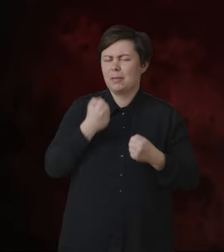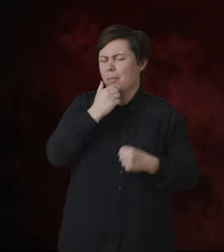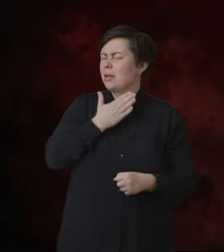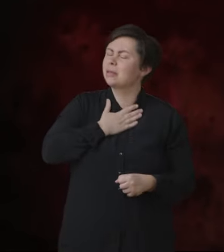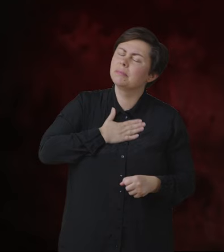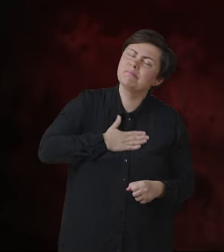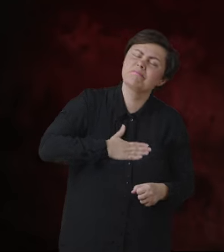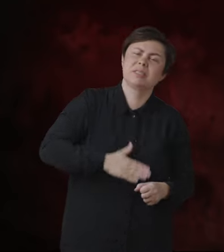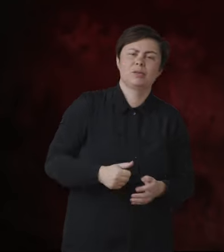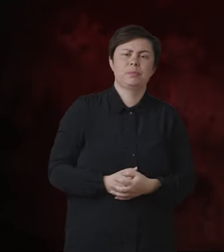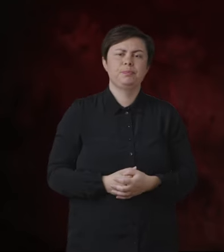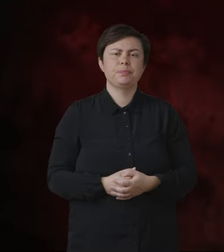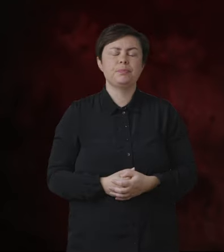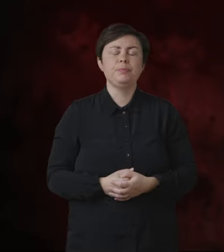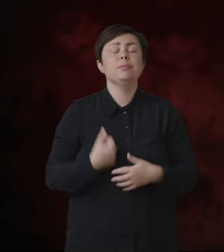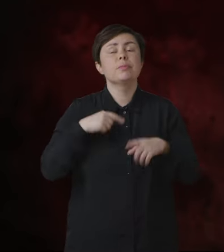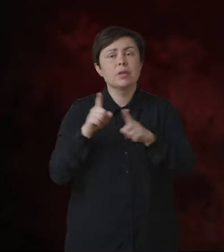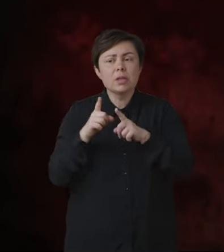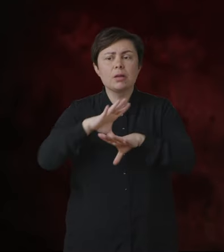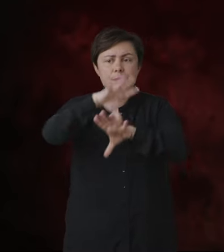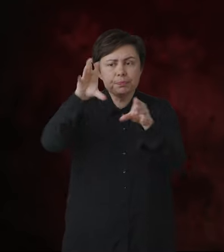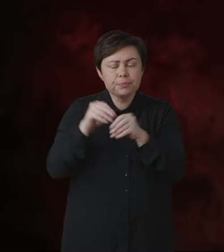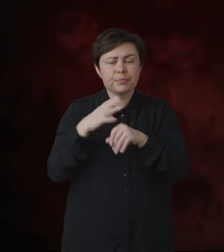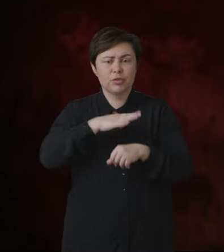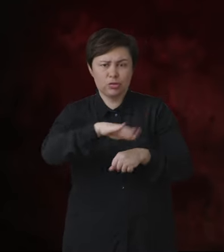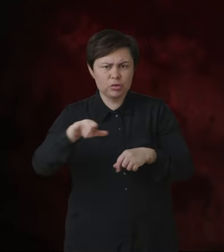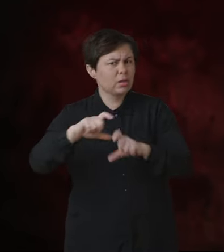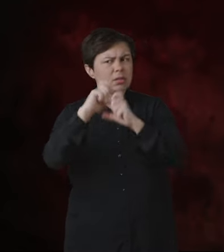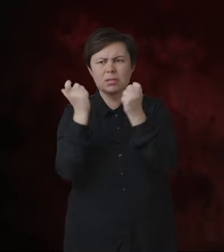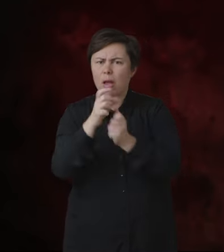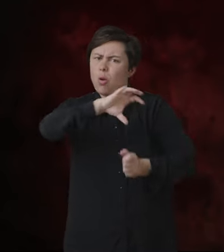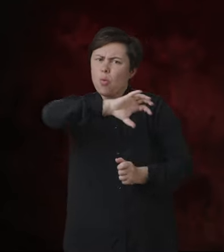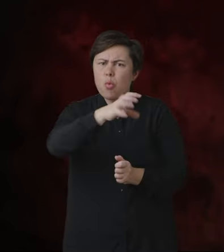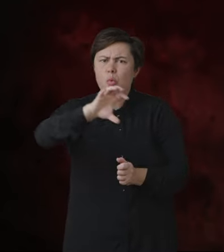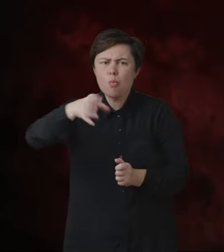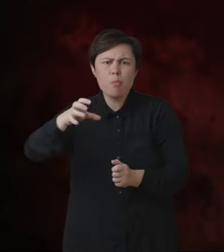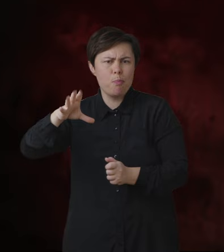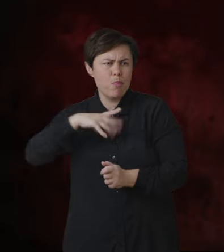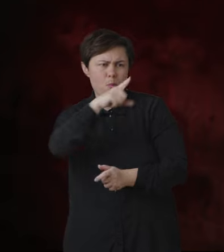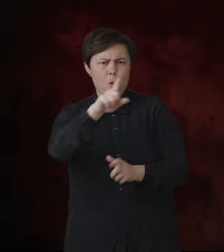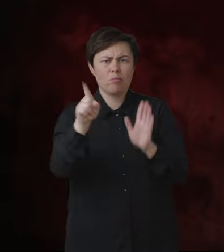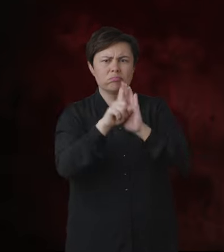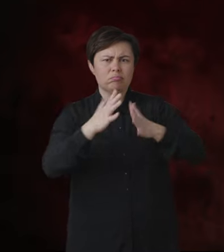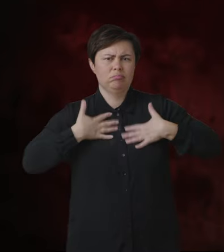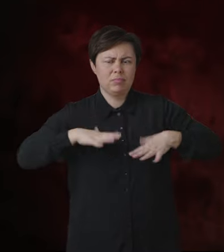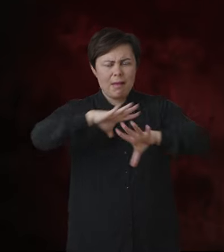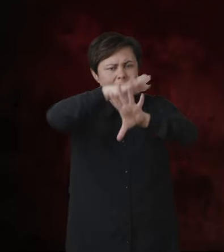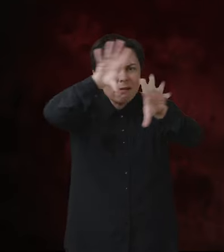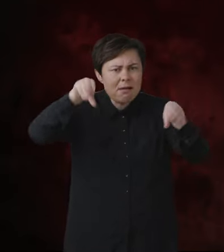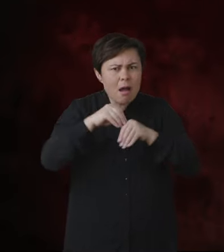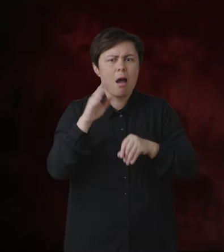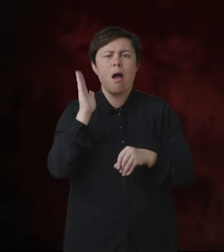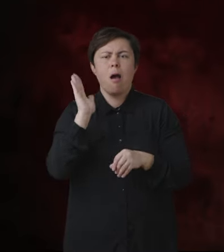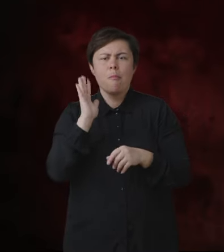były miłe. No i też chodziliśmy jako dzieci całymi grupkami. Wszystkie razem,